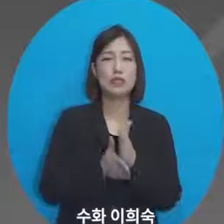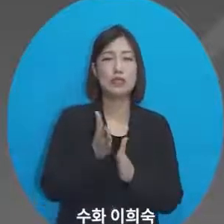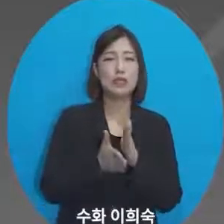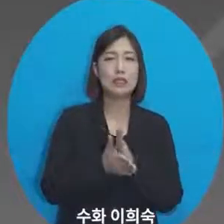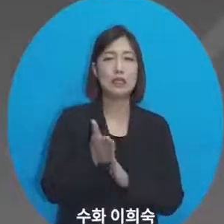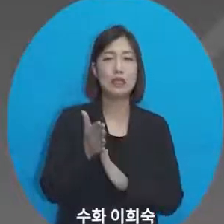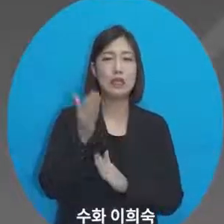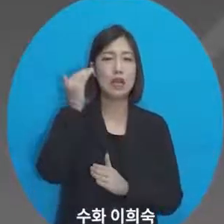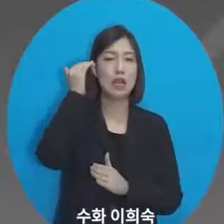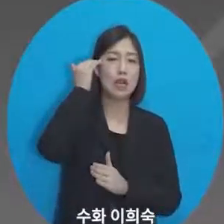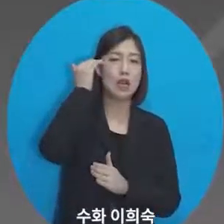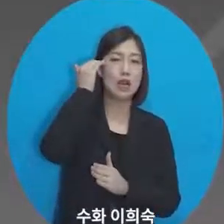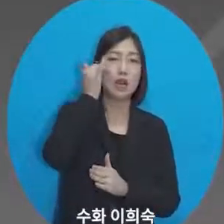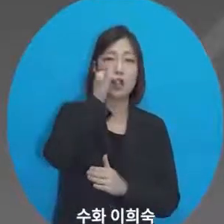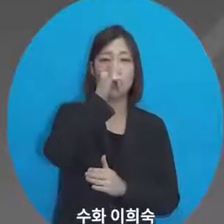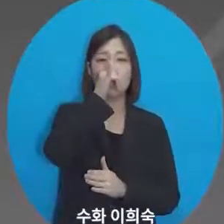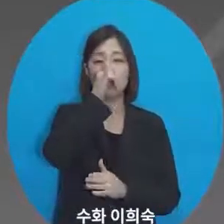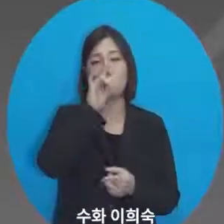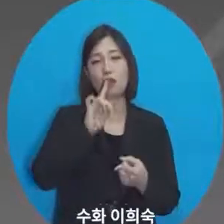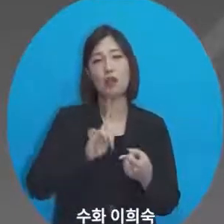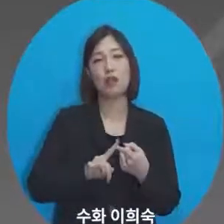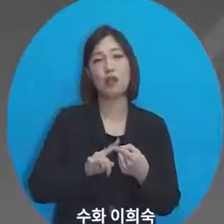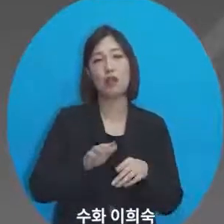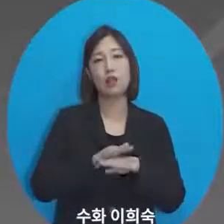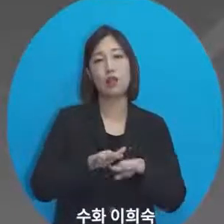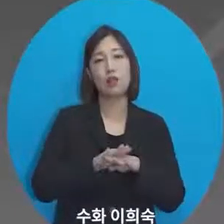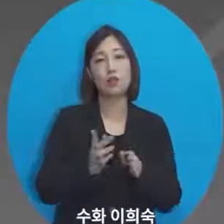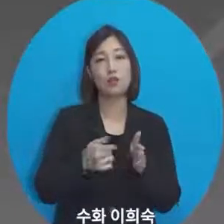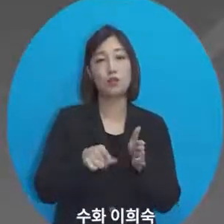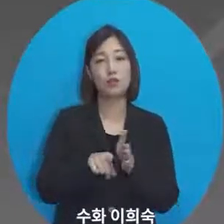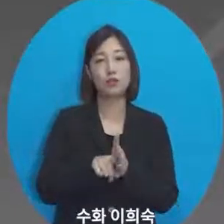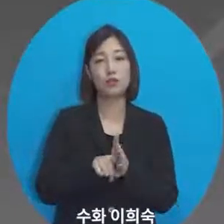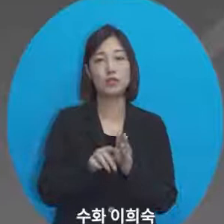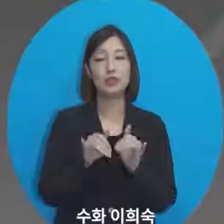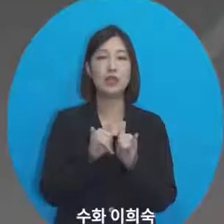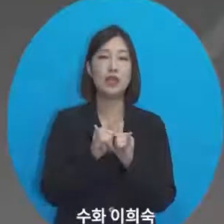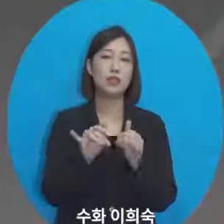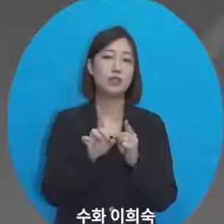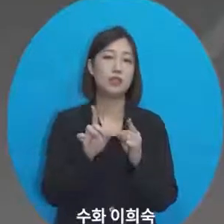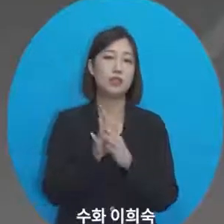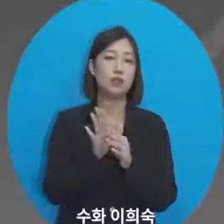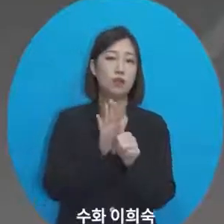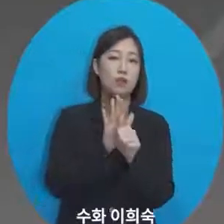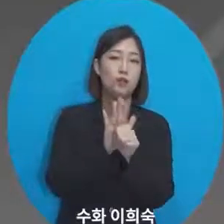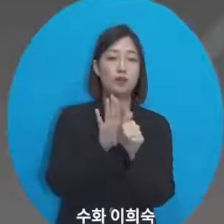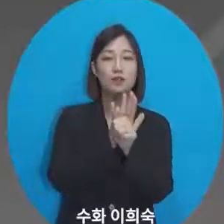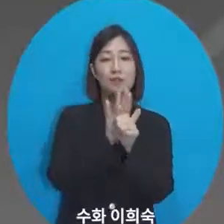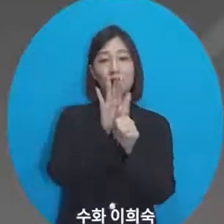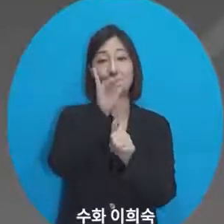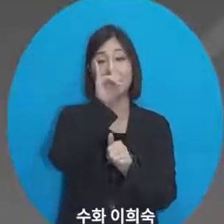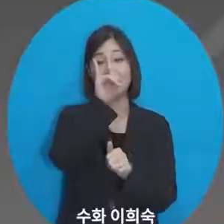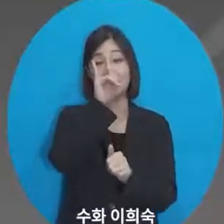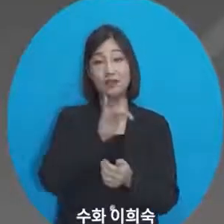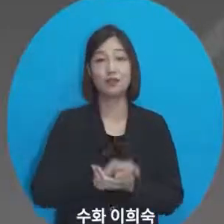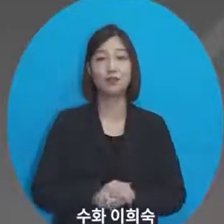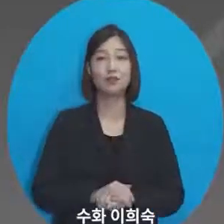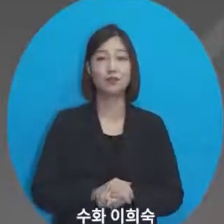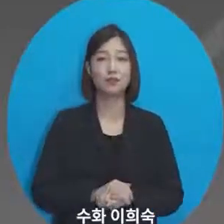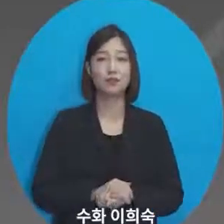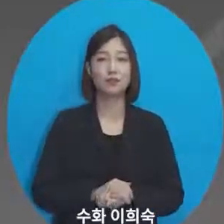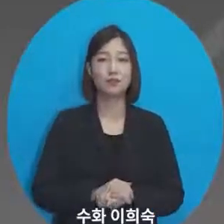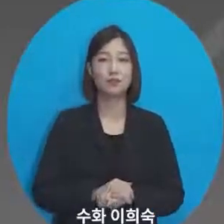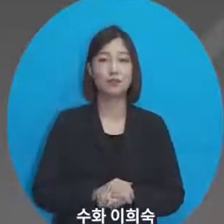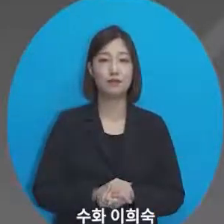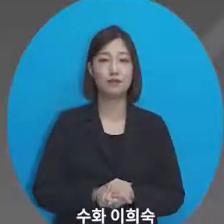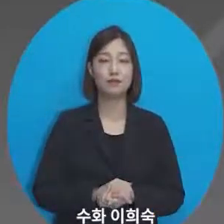그런 부분에 있어서는 이런 인적 지원 그리고 각종 서비스를